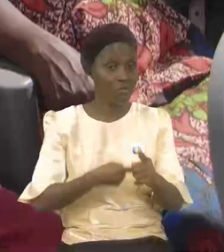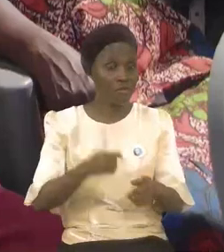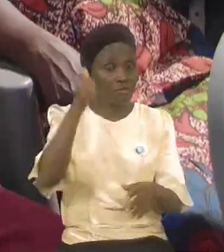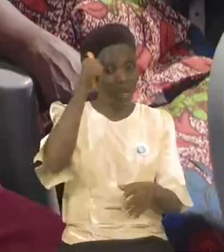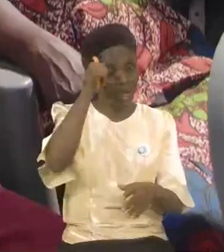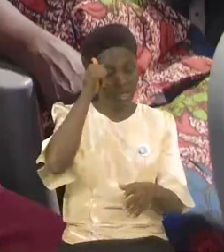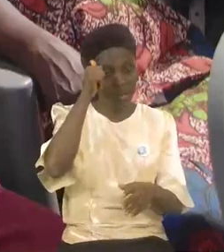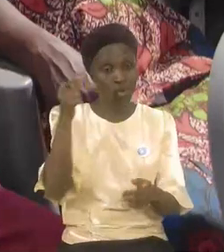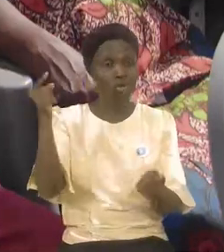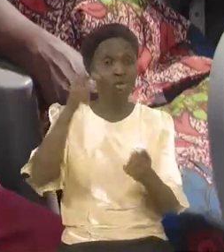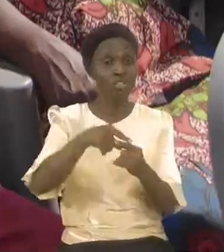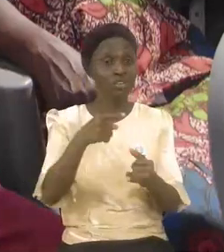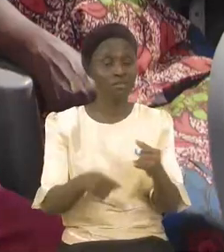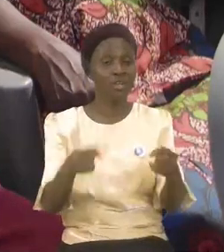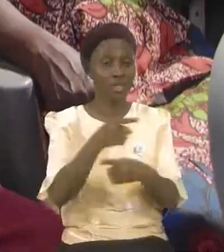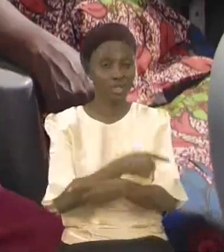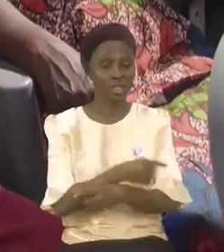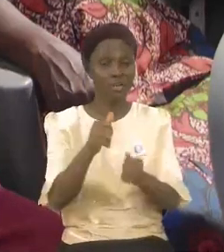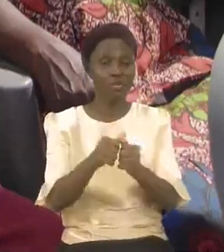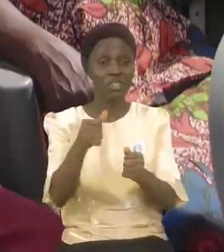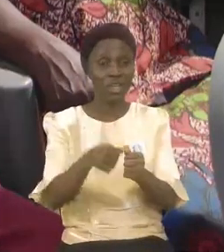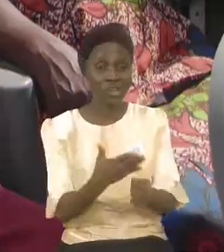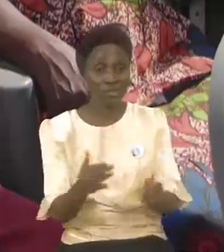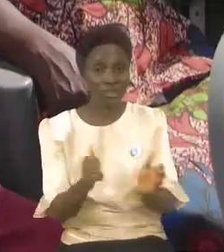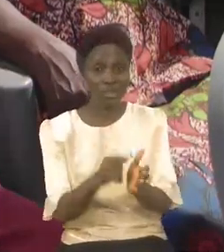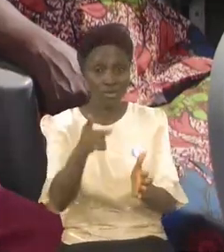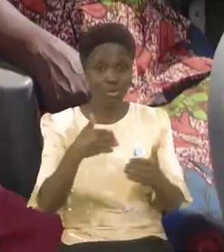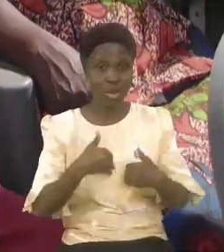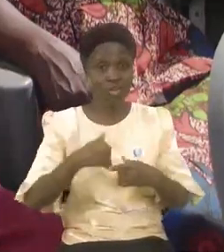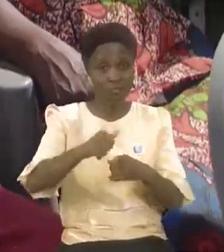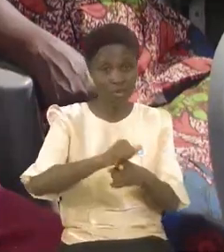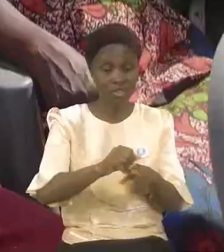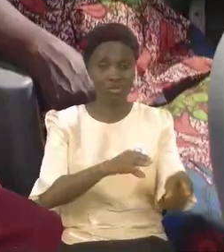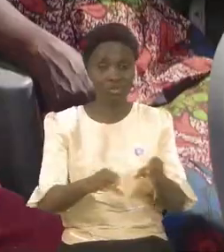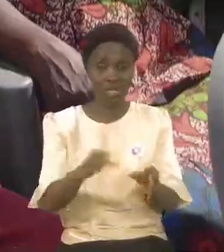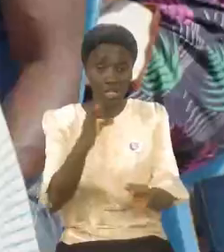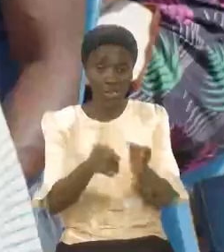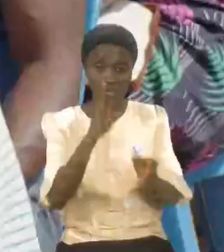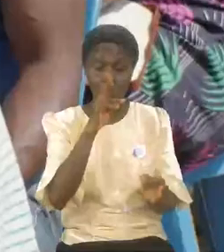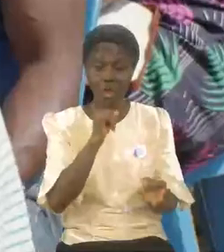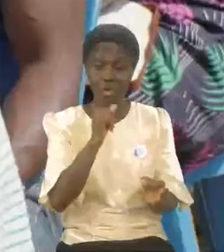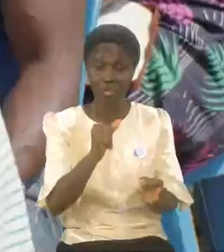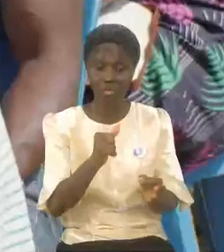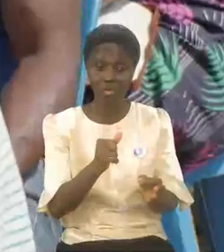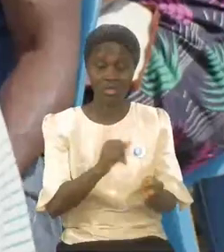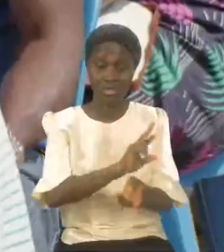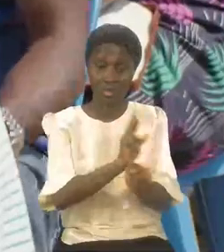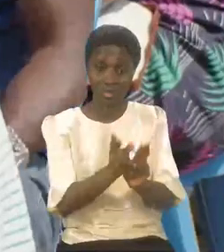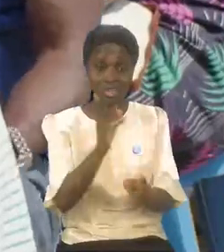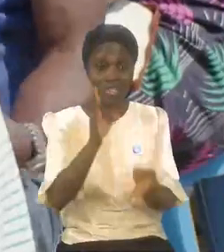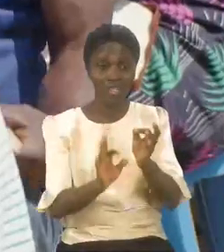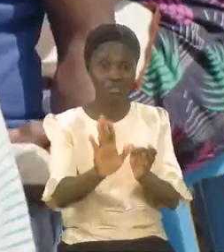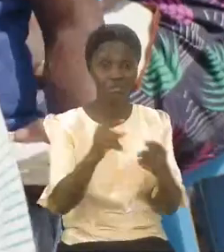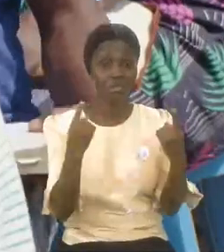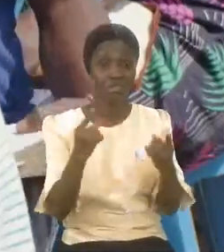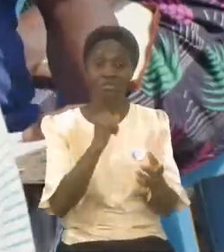du jugement du trône blanc. La dernière phase de l'année, la dernière